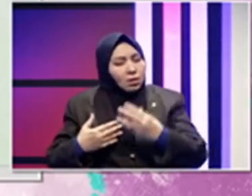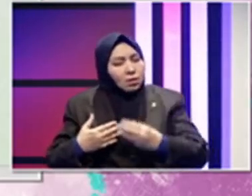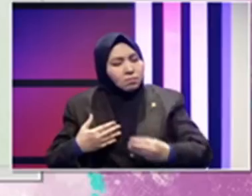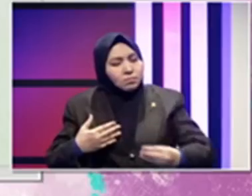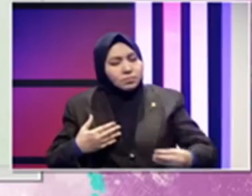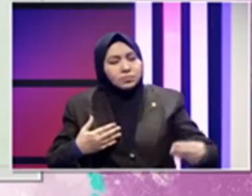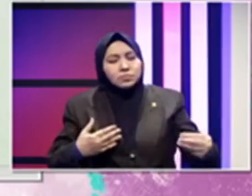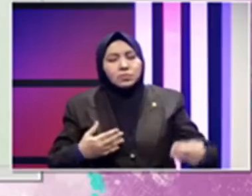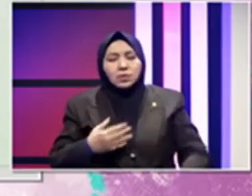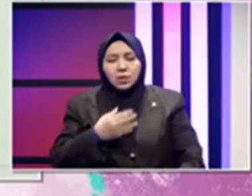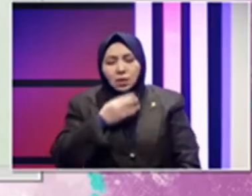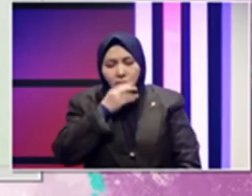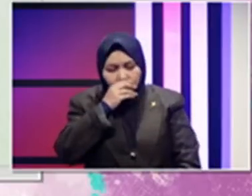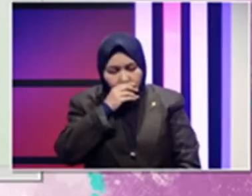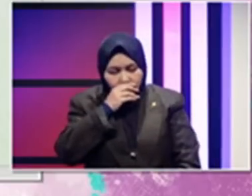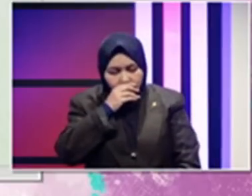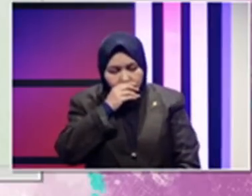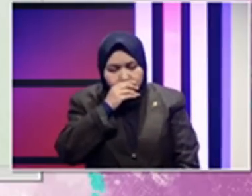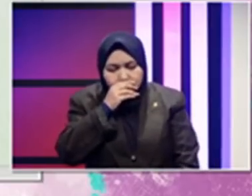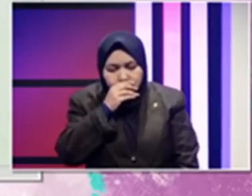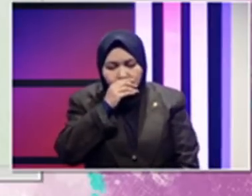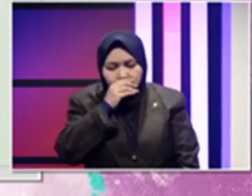ونذيرا